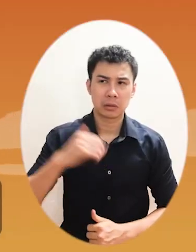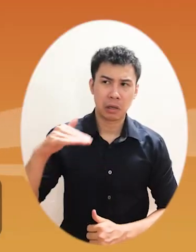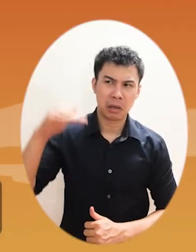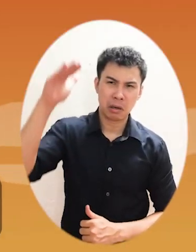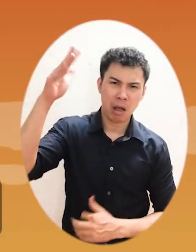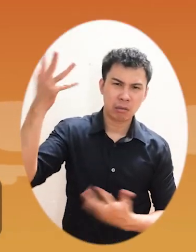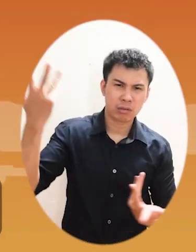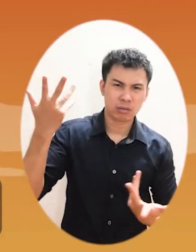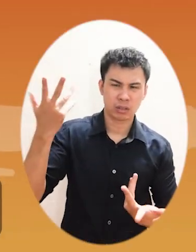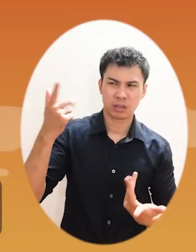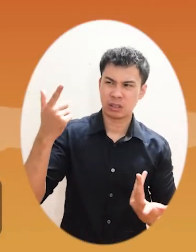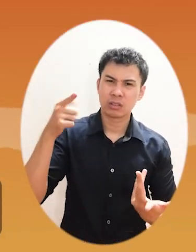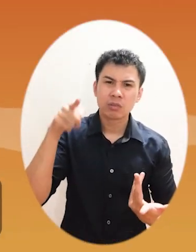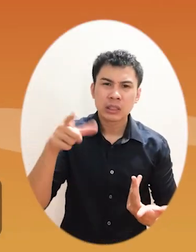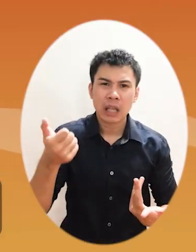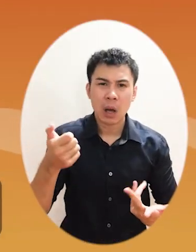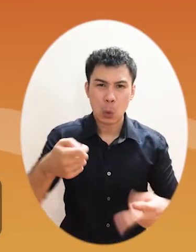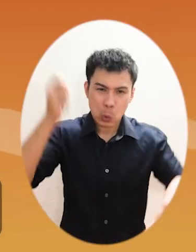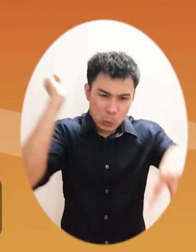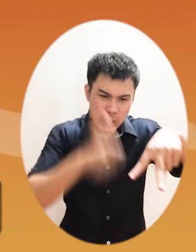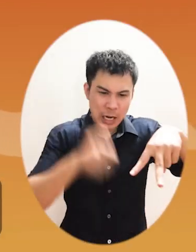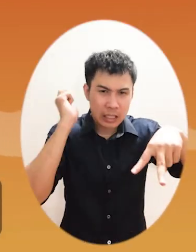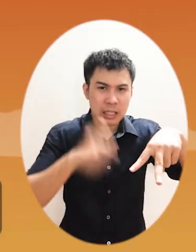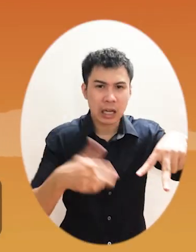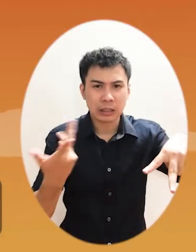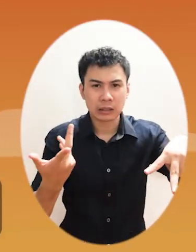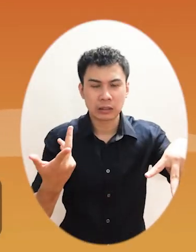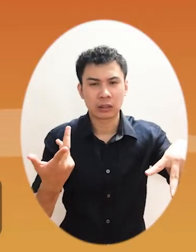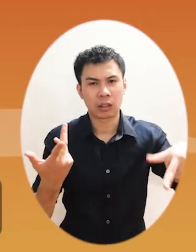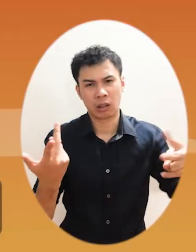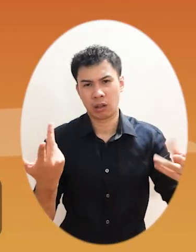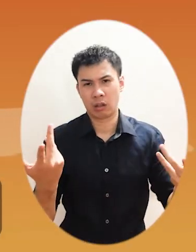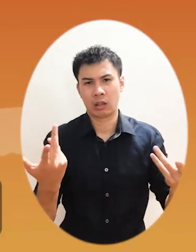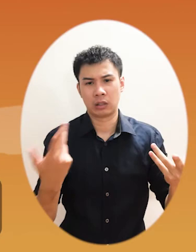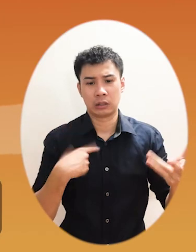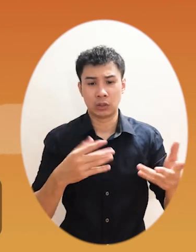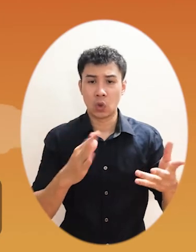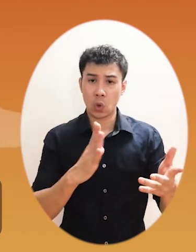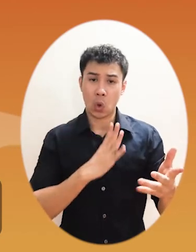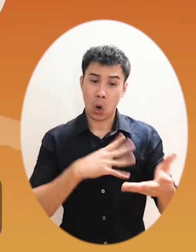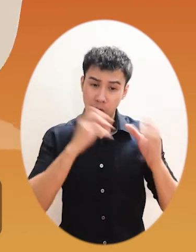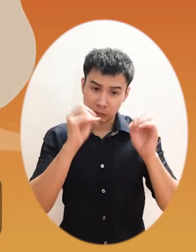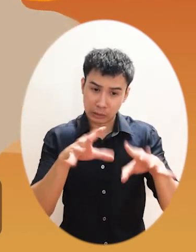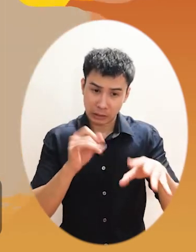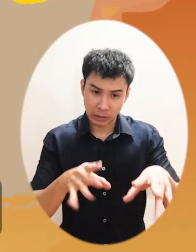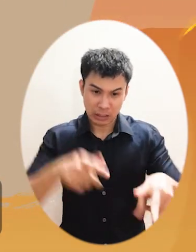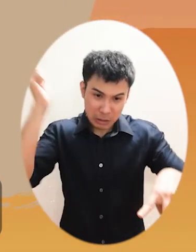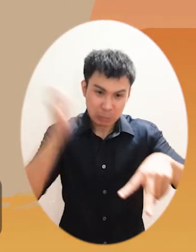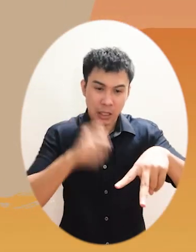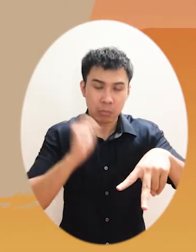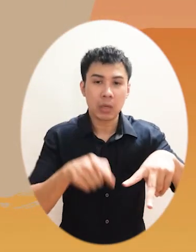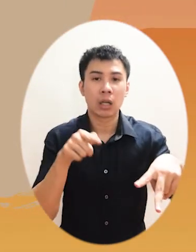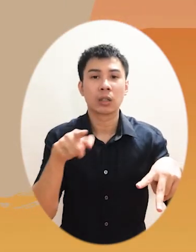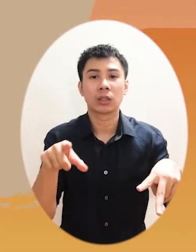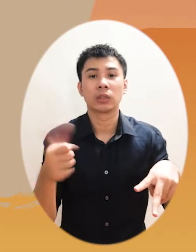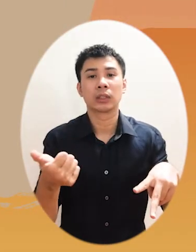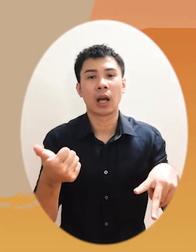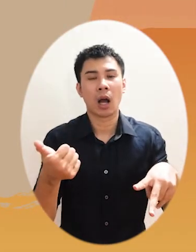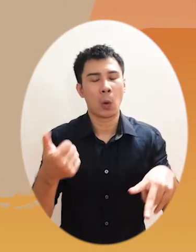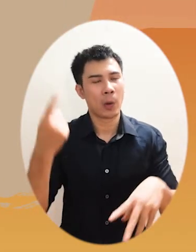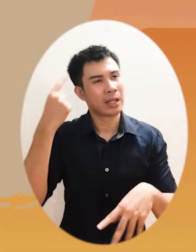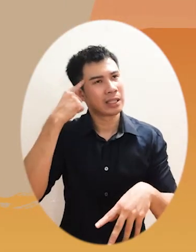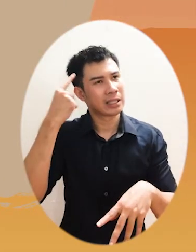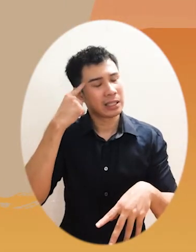Sao người lớn ở dưới trái đất này cứ hơi tí là dùng đòn roi để dạy dỗ trẻ con thế nhỉ? Có